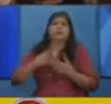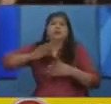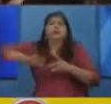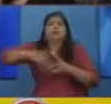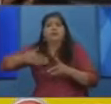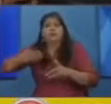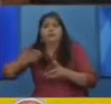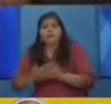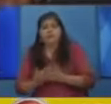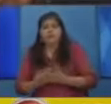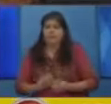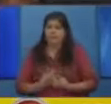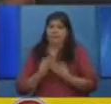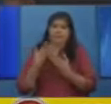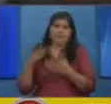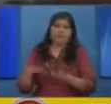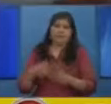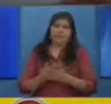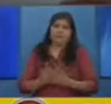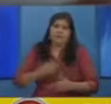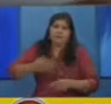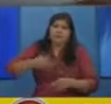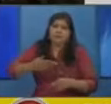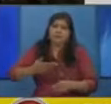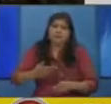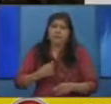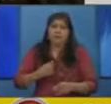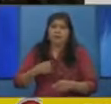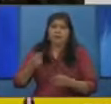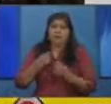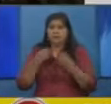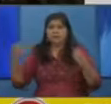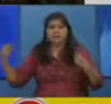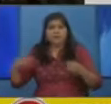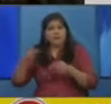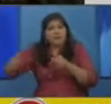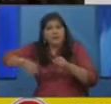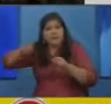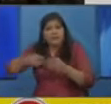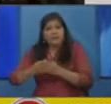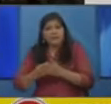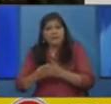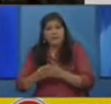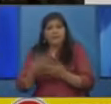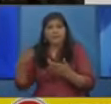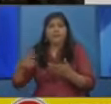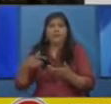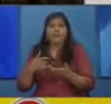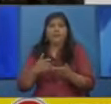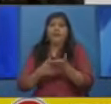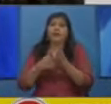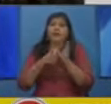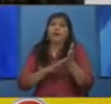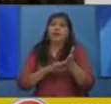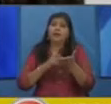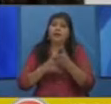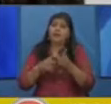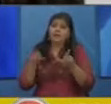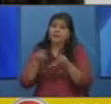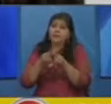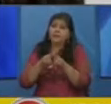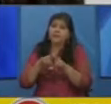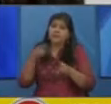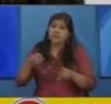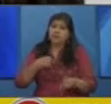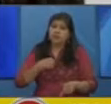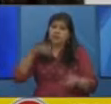की दिलचस्पी बढ़ी और इसका बाजार तैयार हो गया। ये कहते हैं ये राम राज्य से जुड़ी बातें हैं। जब